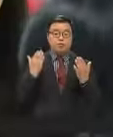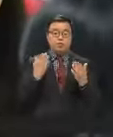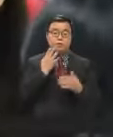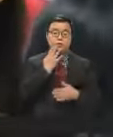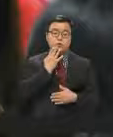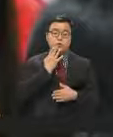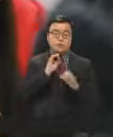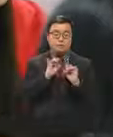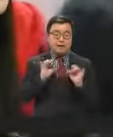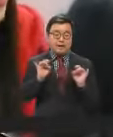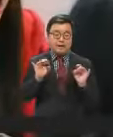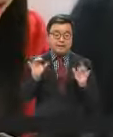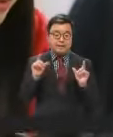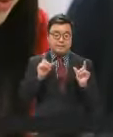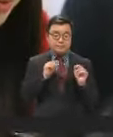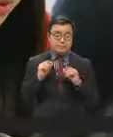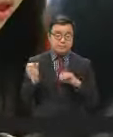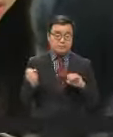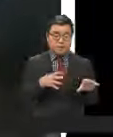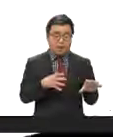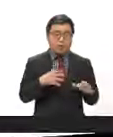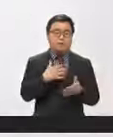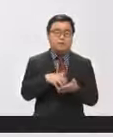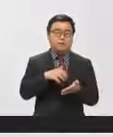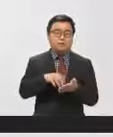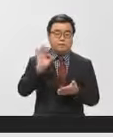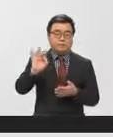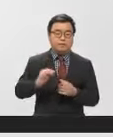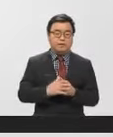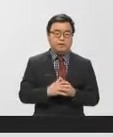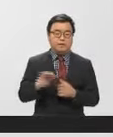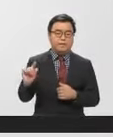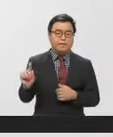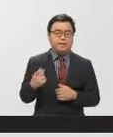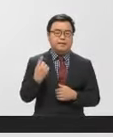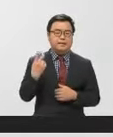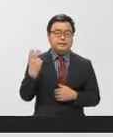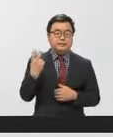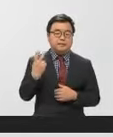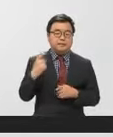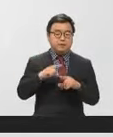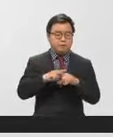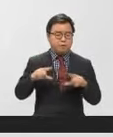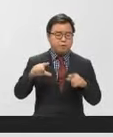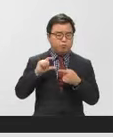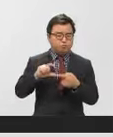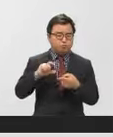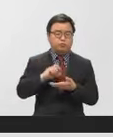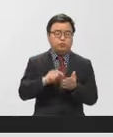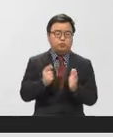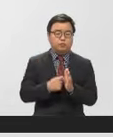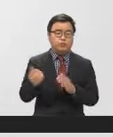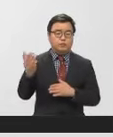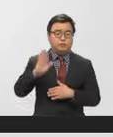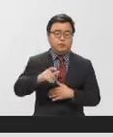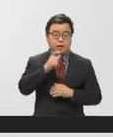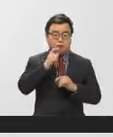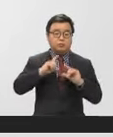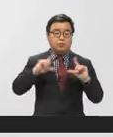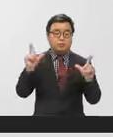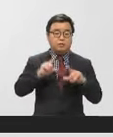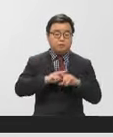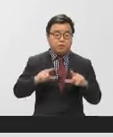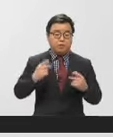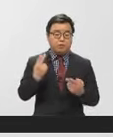음식물 쓰레기 배출 통계를 살펴봤습니다. 약 120리터가 평균적으로 배출되는 데 반해 수요일에는